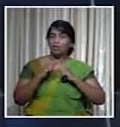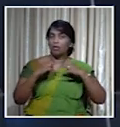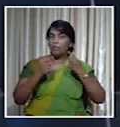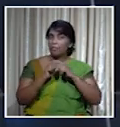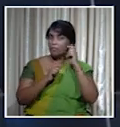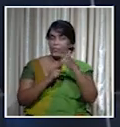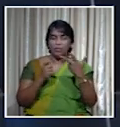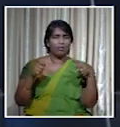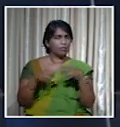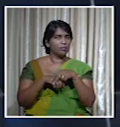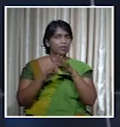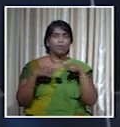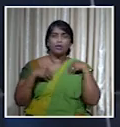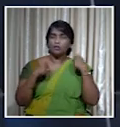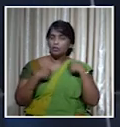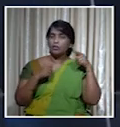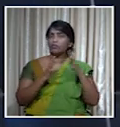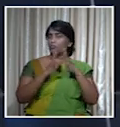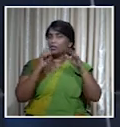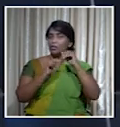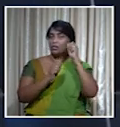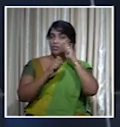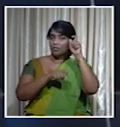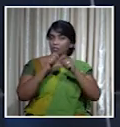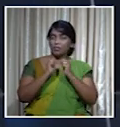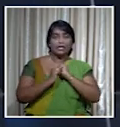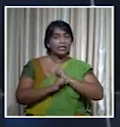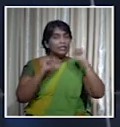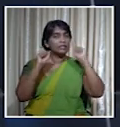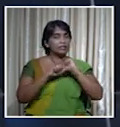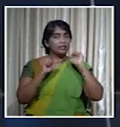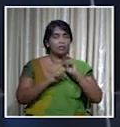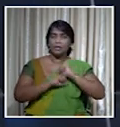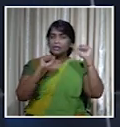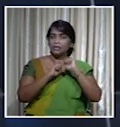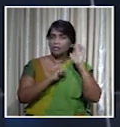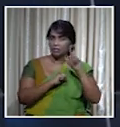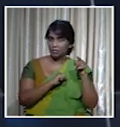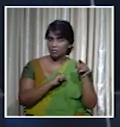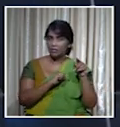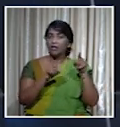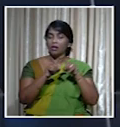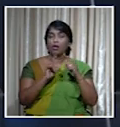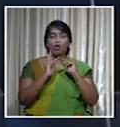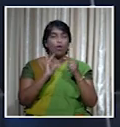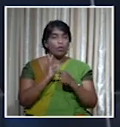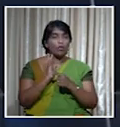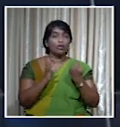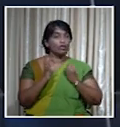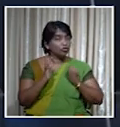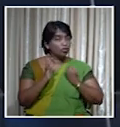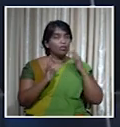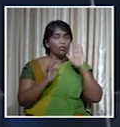කරලා තියෙන්නේ ඒ නිසා තමයි සෞඛ්‍ය සේවයේ බොහෝ සේවකින් වැඩවර්ජන වලට පෙළඹෙන්නේ උද්ඝෝෂණ වලට පෙළඹෙන්නේ අතිකාල වෛද්‍යවරුන්ගේ